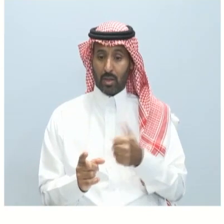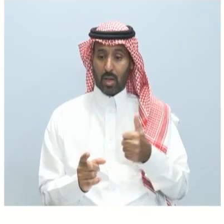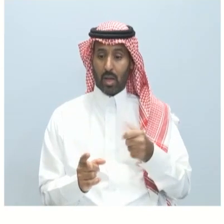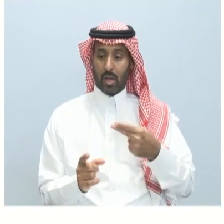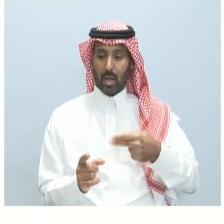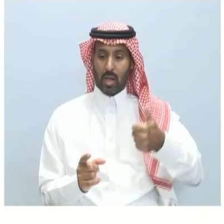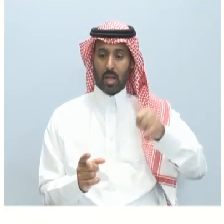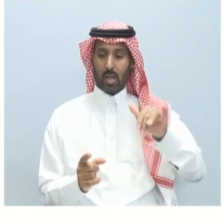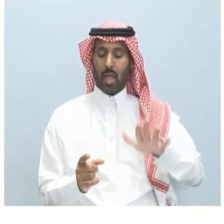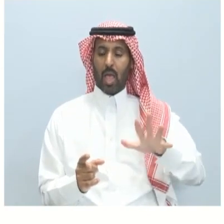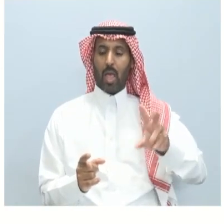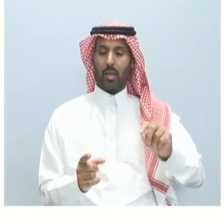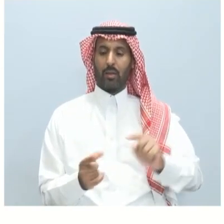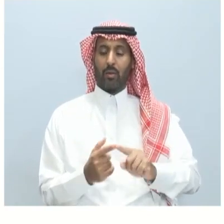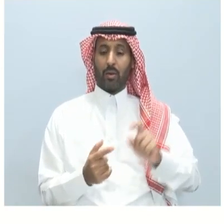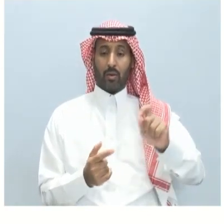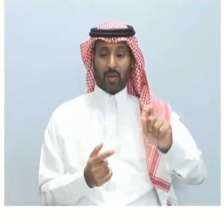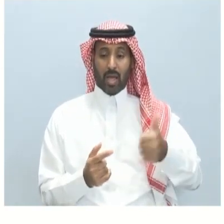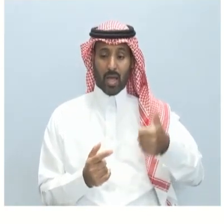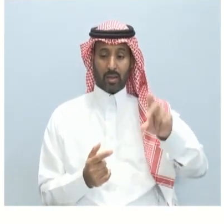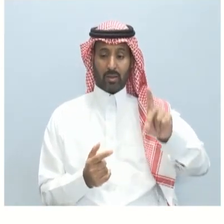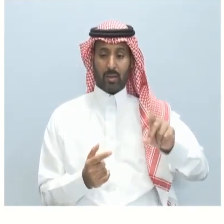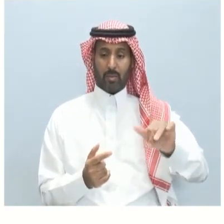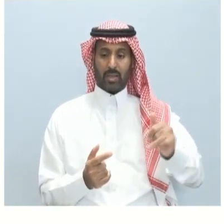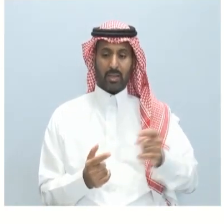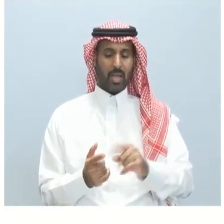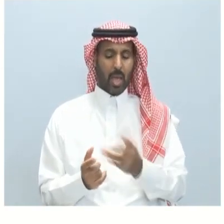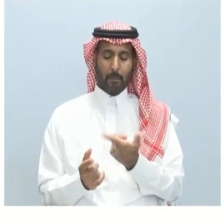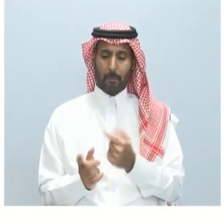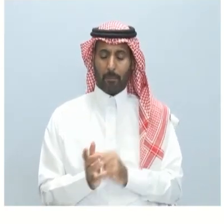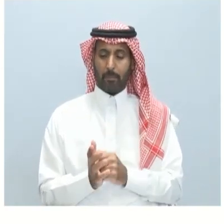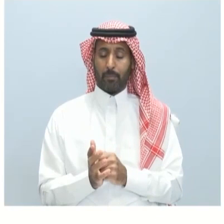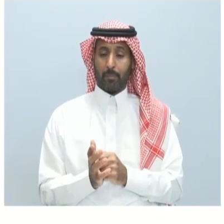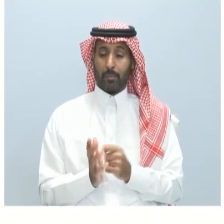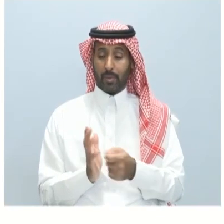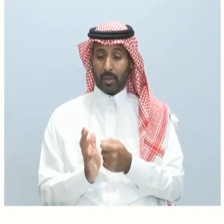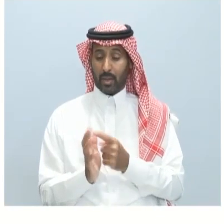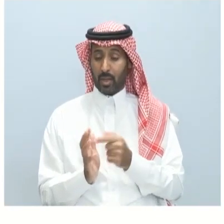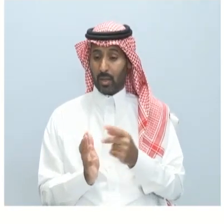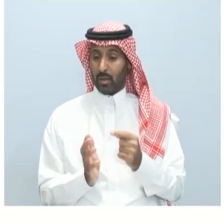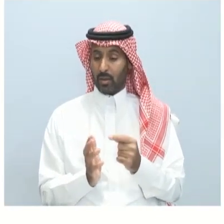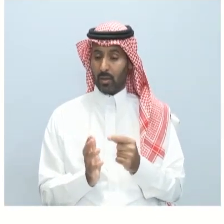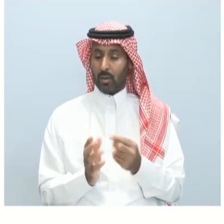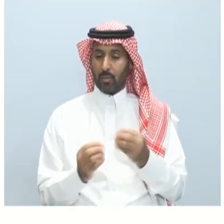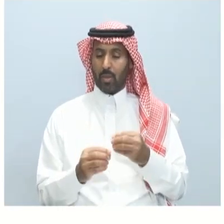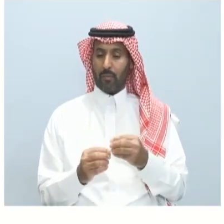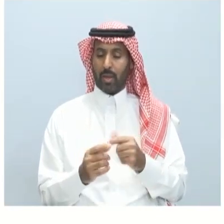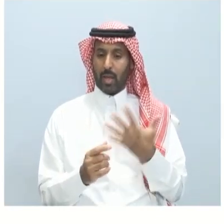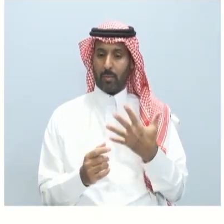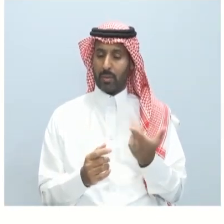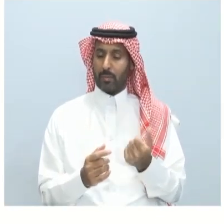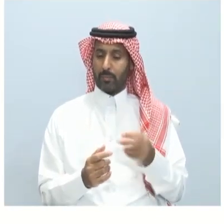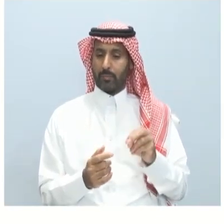درجه فاطمه هل هي الف 85 تساوي ه مضافا اليها 5 ام بء 80 تساوي ه مضافا اليها خ